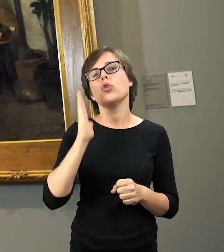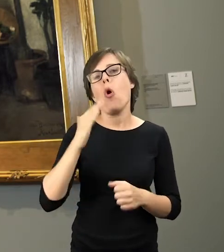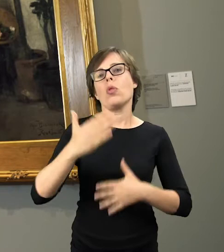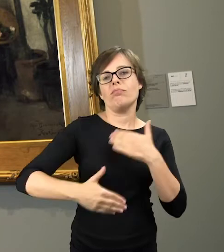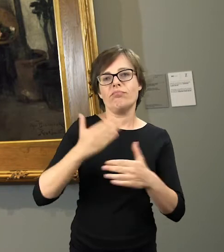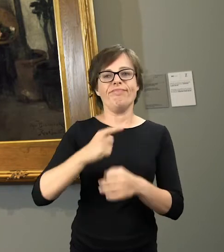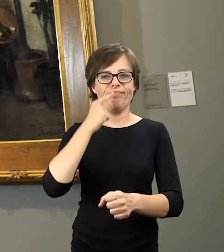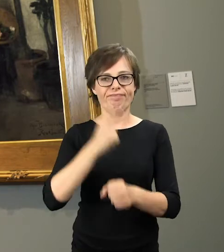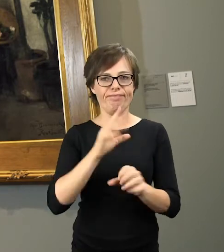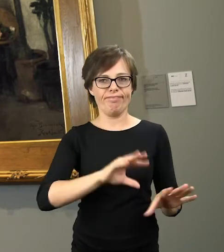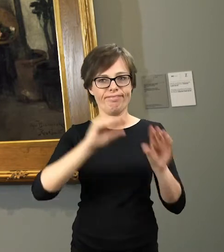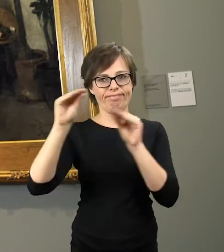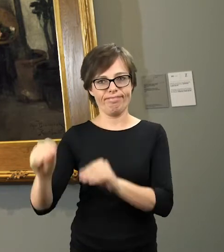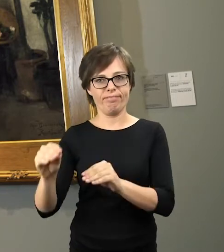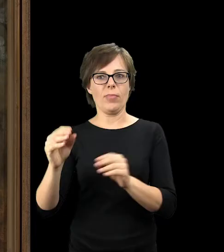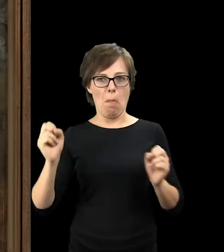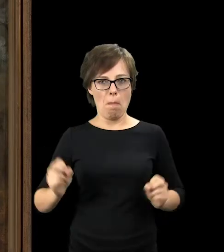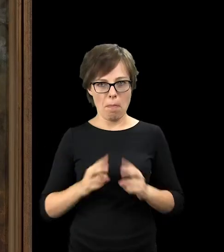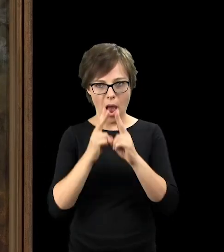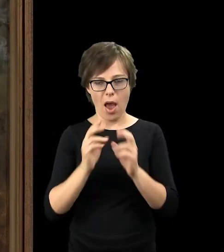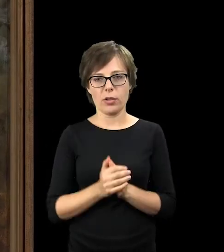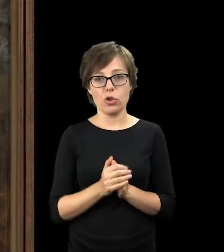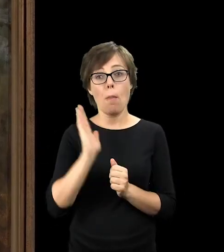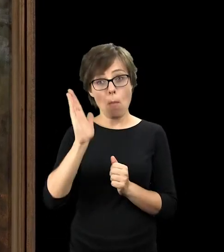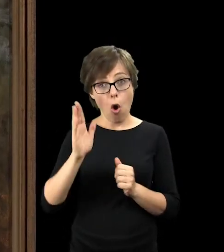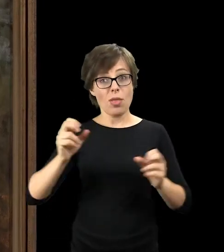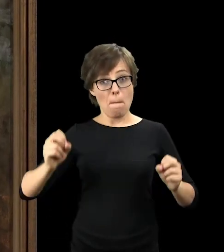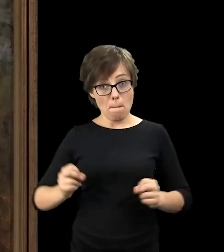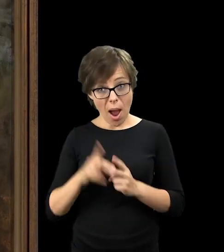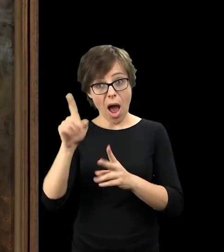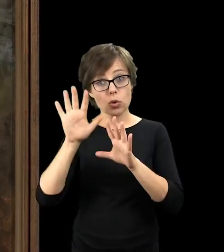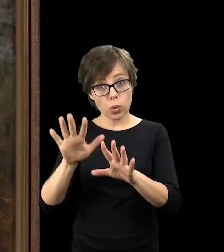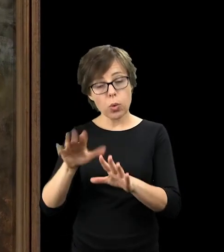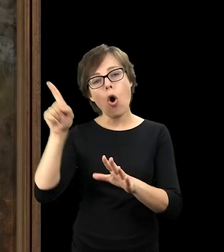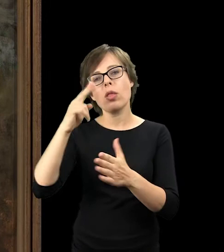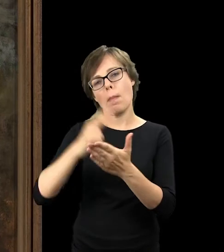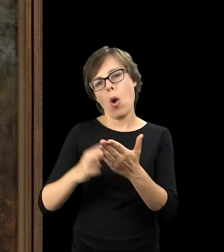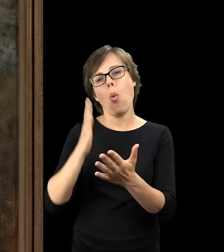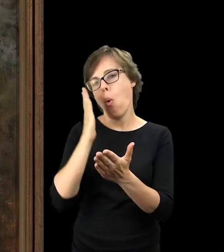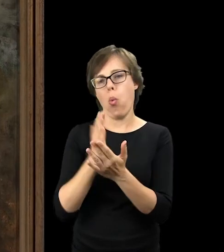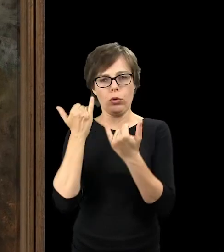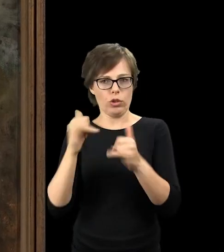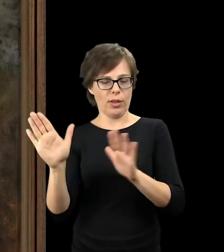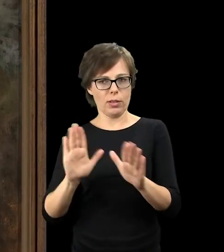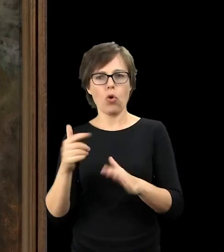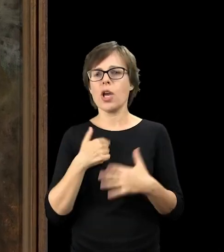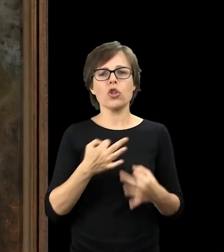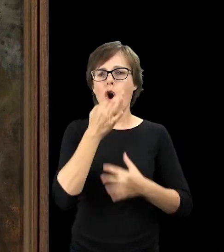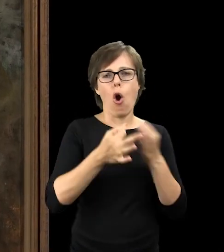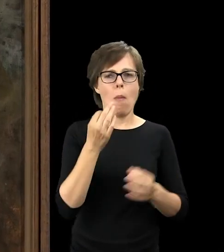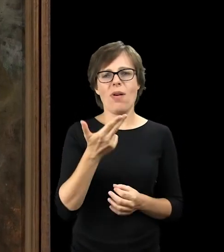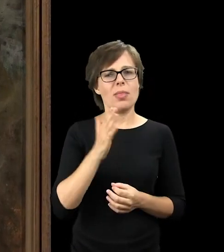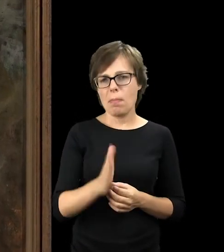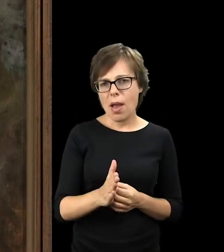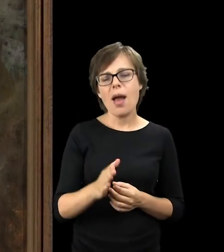przeniesienia się do Paryża. I twórczość z tamtego okresu będzie już zupełnie inną działką, której dzisiaj mówić nie będę,